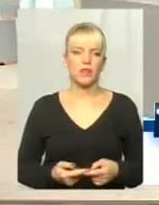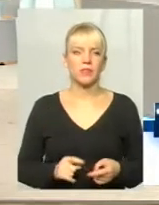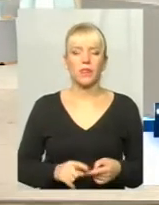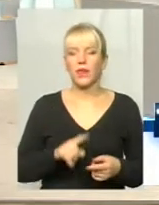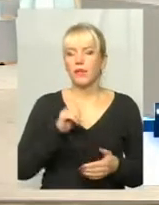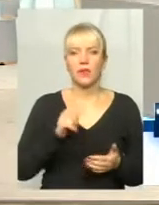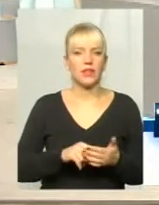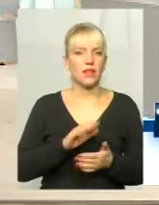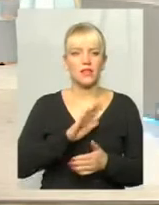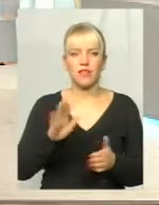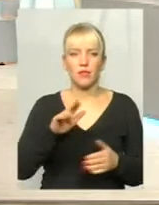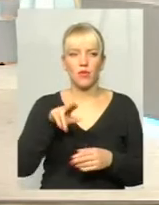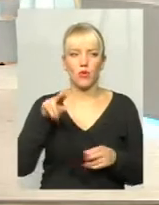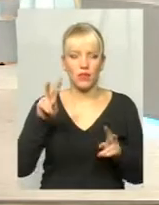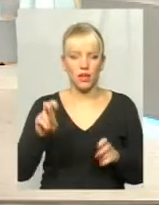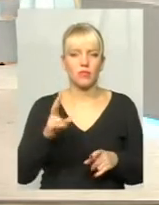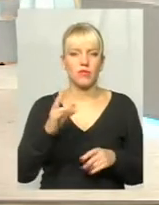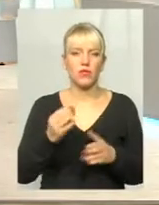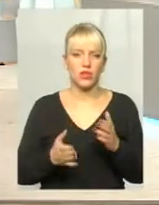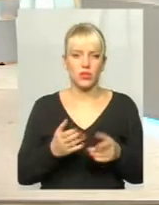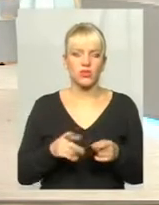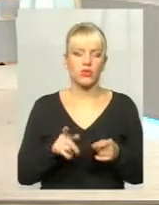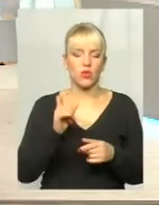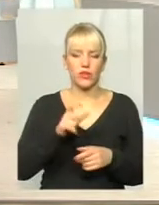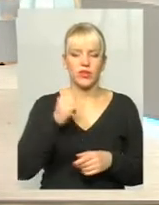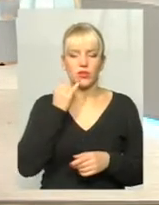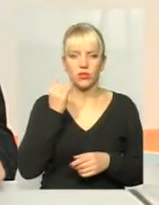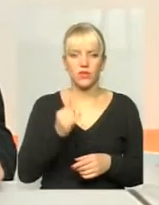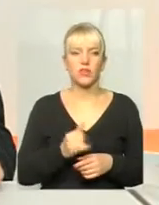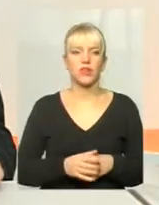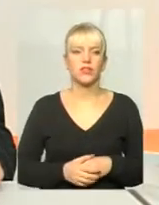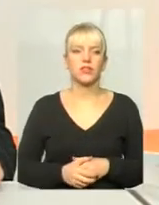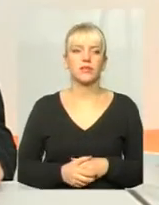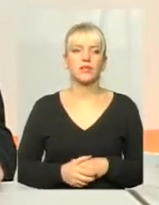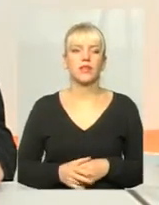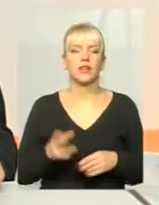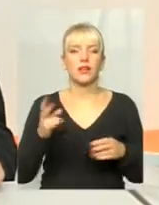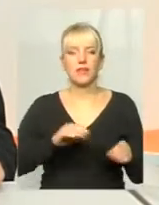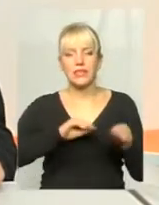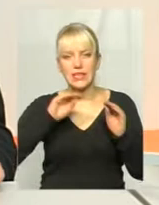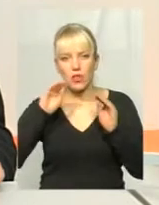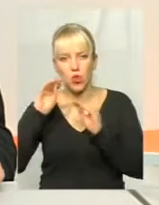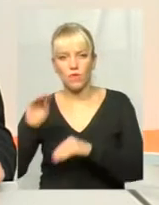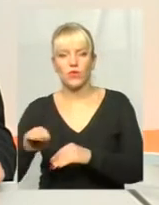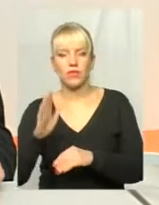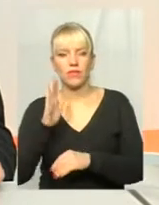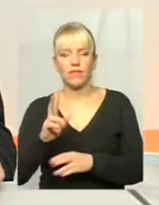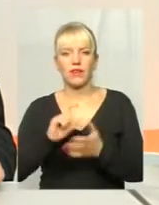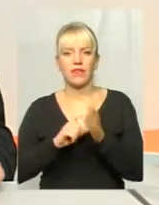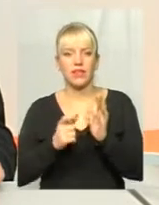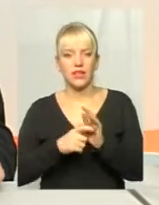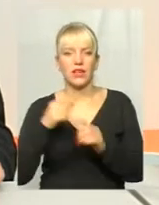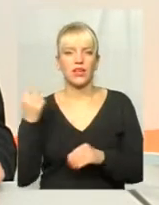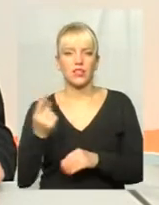але вже раз людина додзвонилася. Значить, встановлювати в квартирах